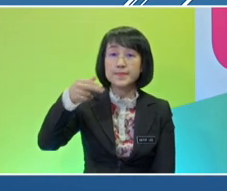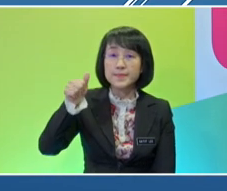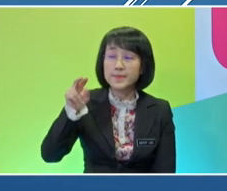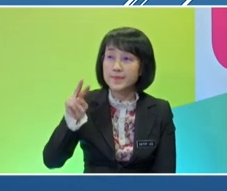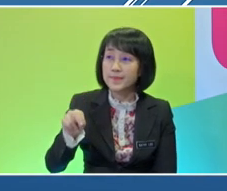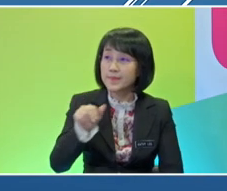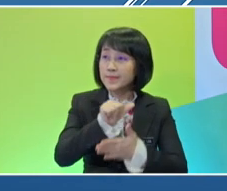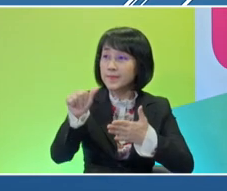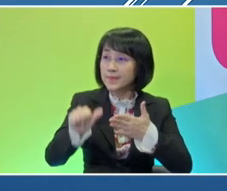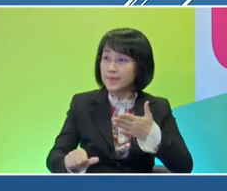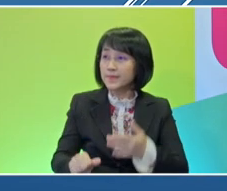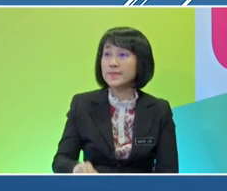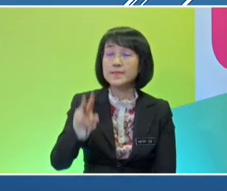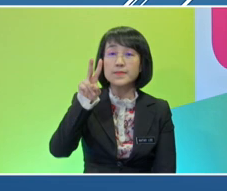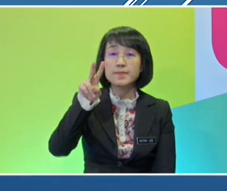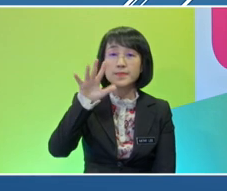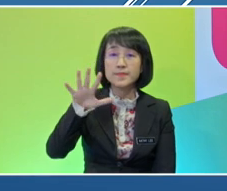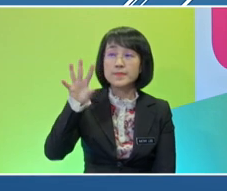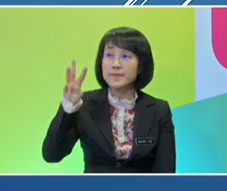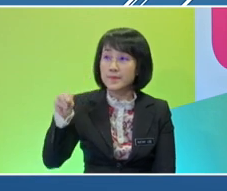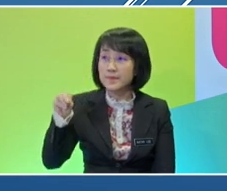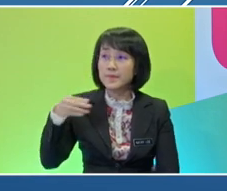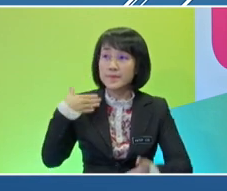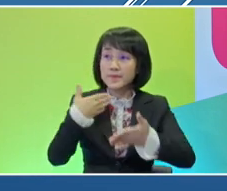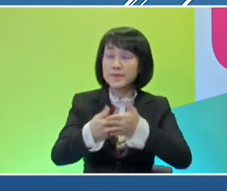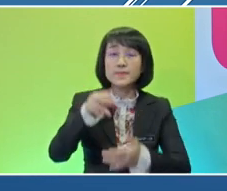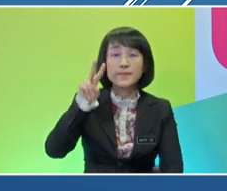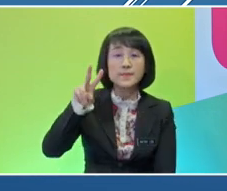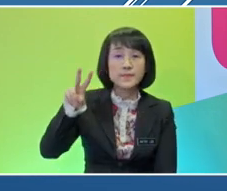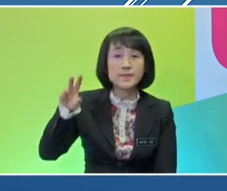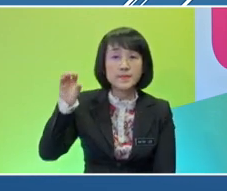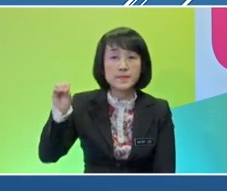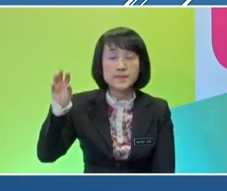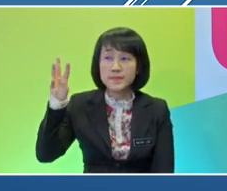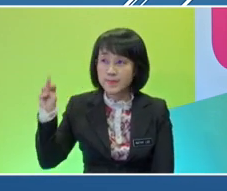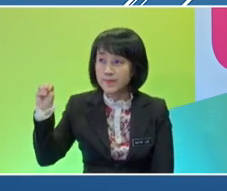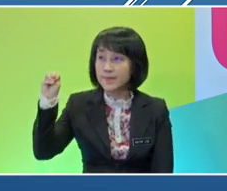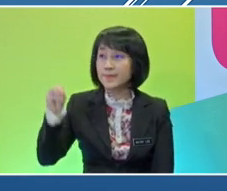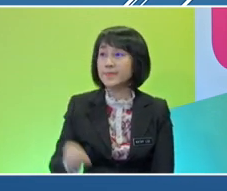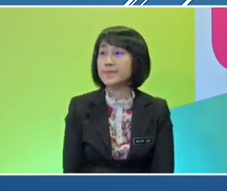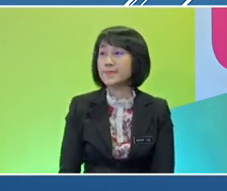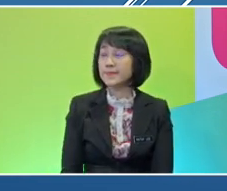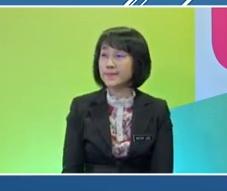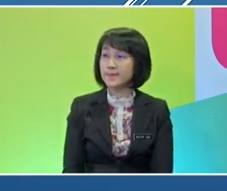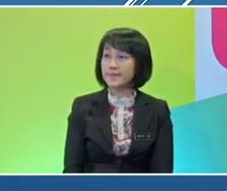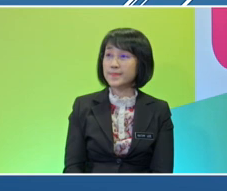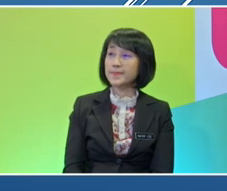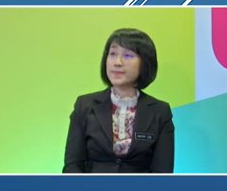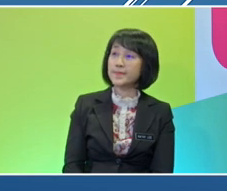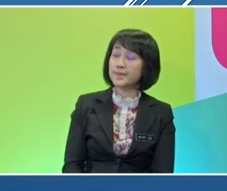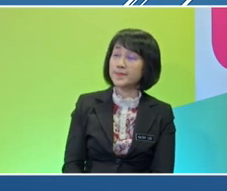kita 25 masih sehingga 220 Masih masuknya dekat situ juga 20